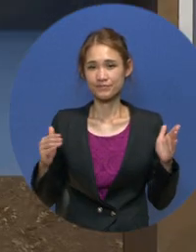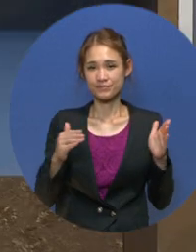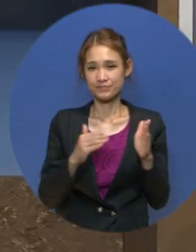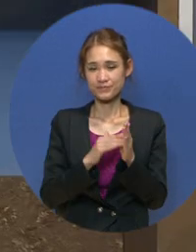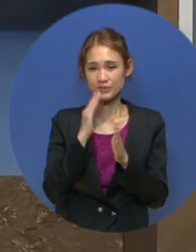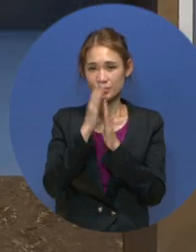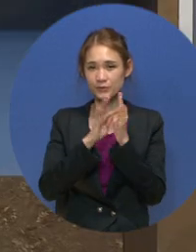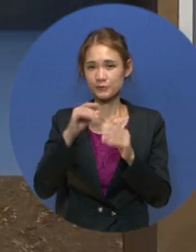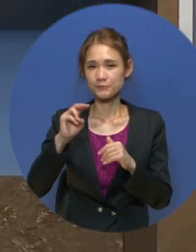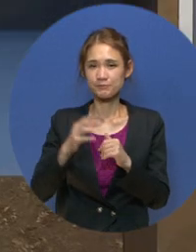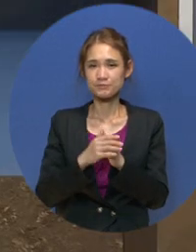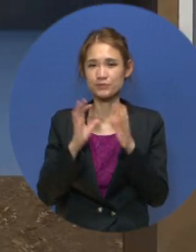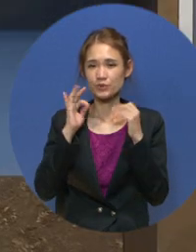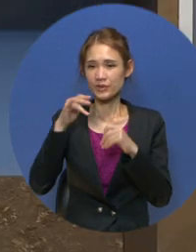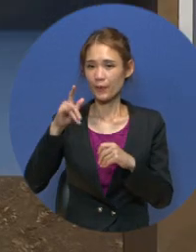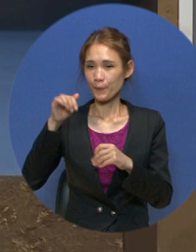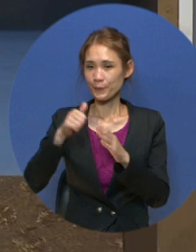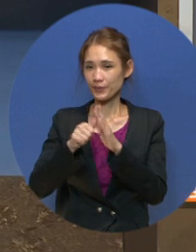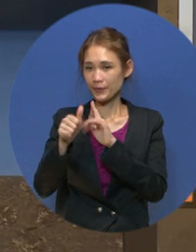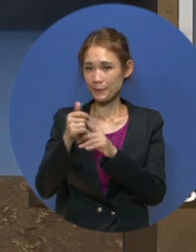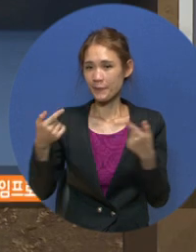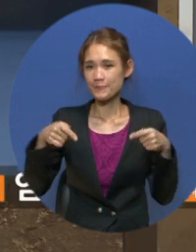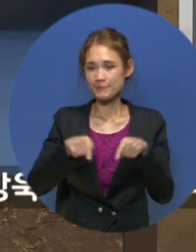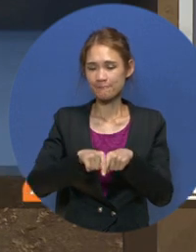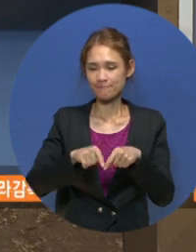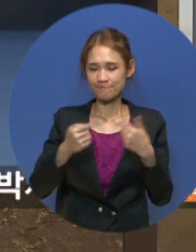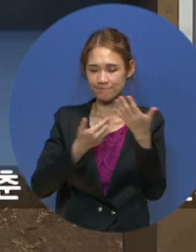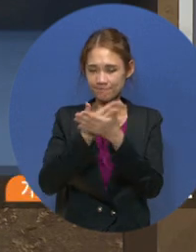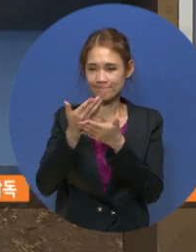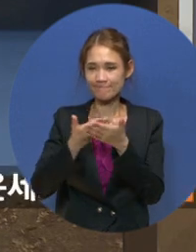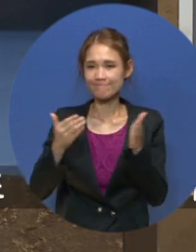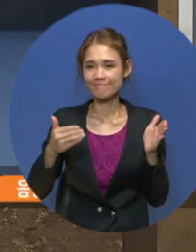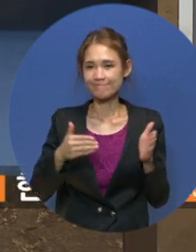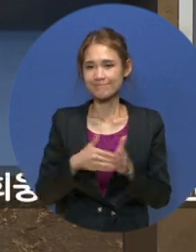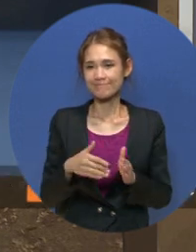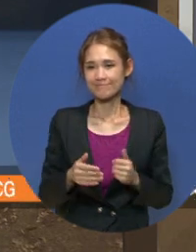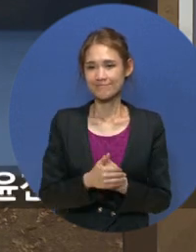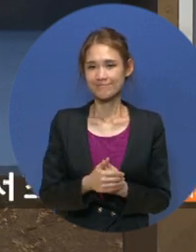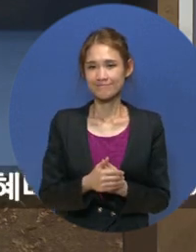지금까지 숲스토리의 김경호 대표님과 함께 이야기